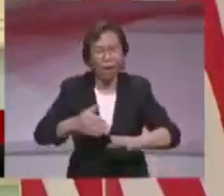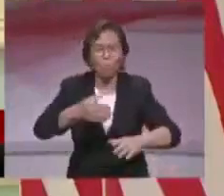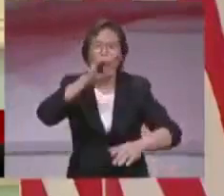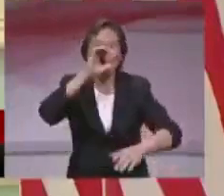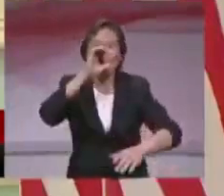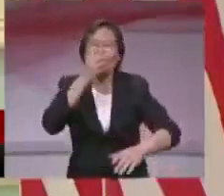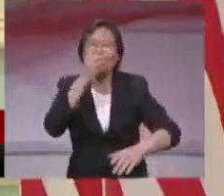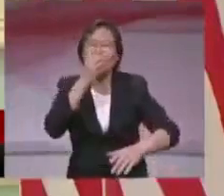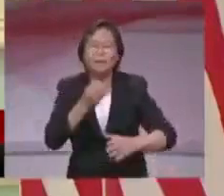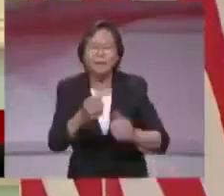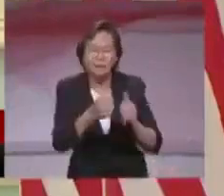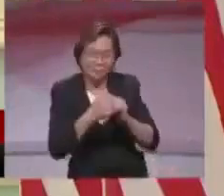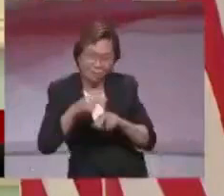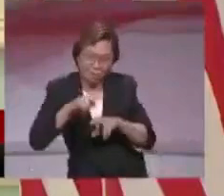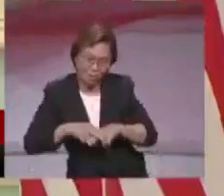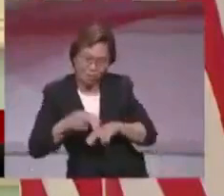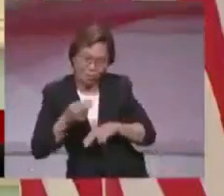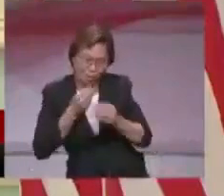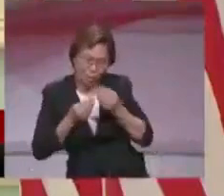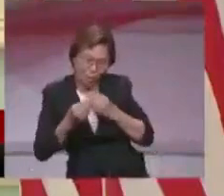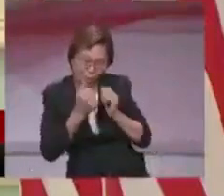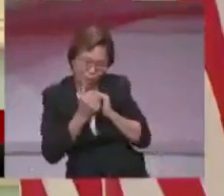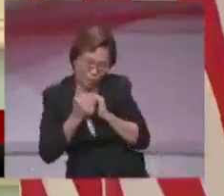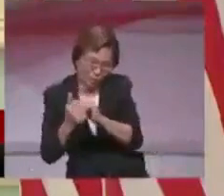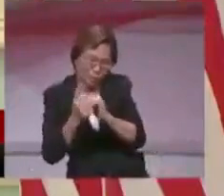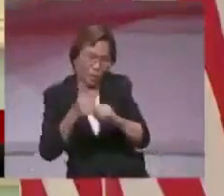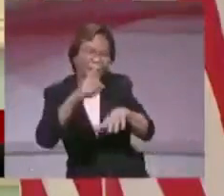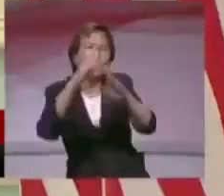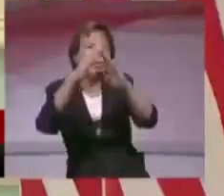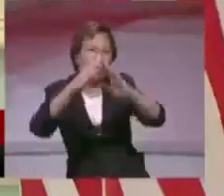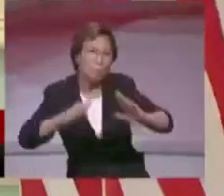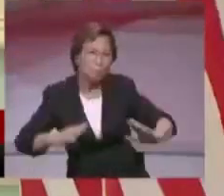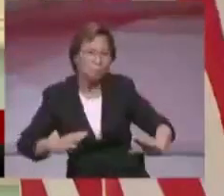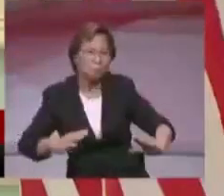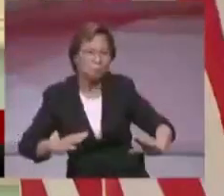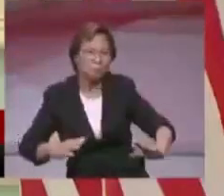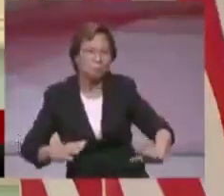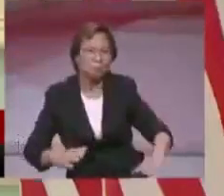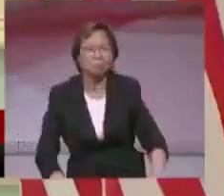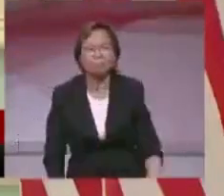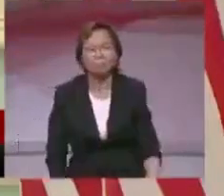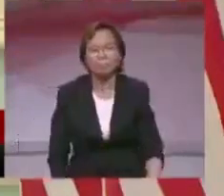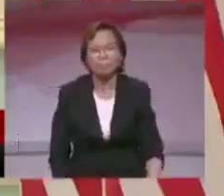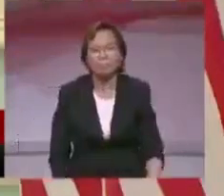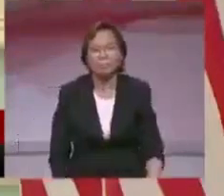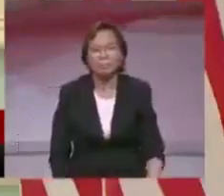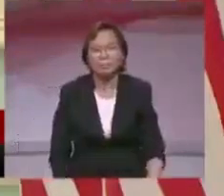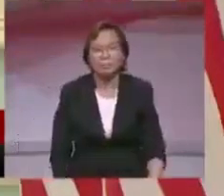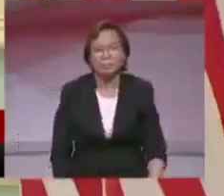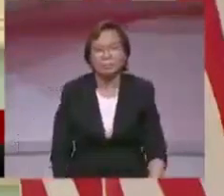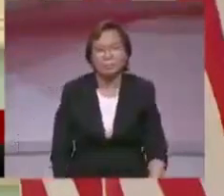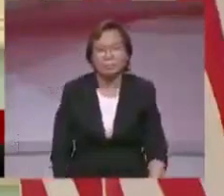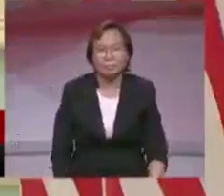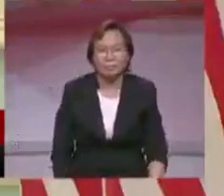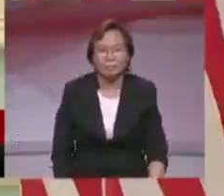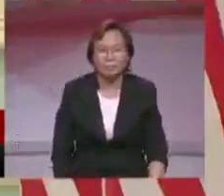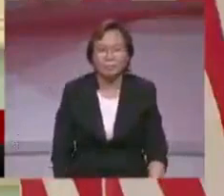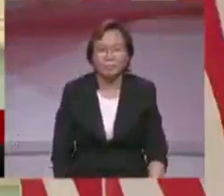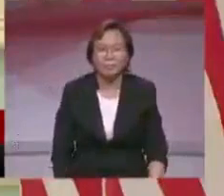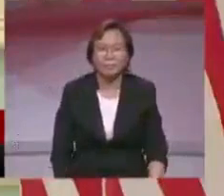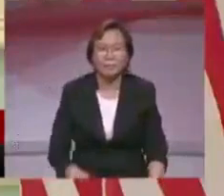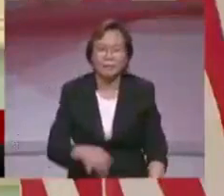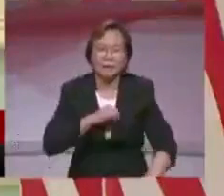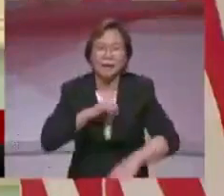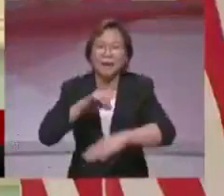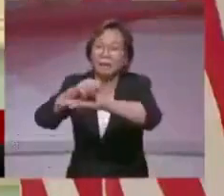jamuan makanan untuk sama-sama makan bersama-sama di rumah dan sebagainya. Walaupun